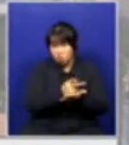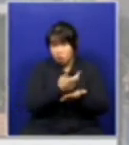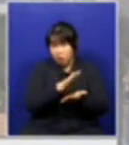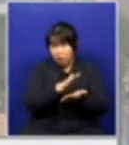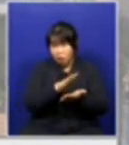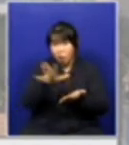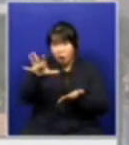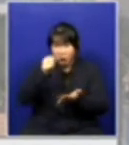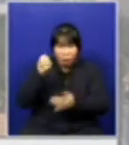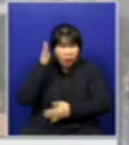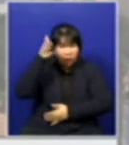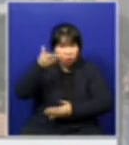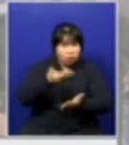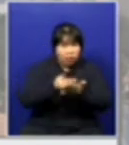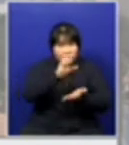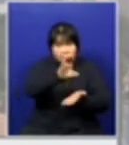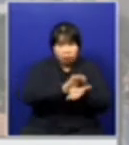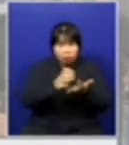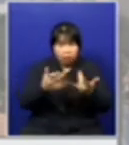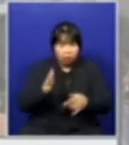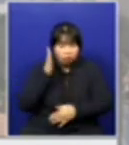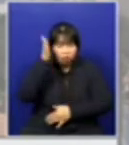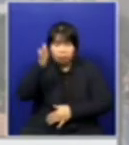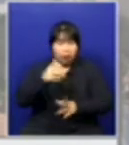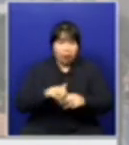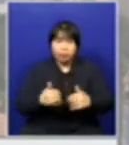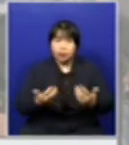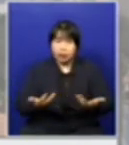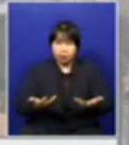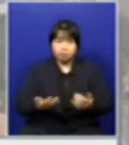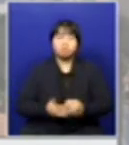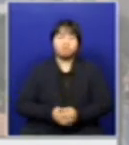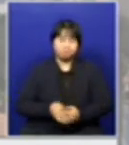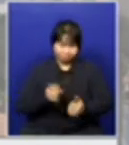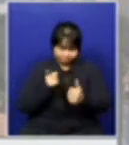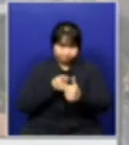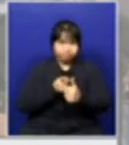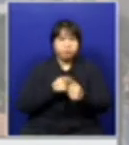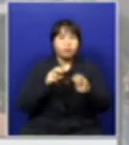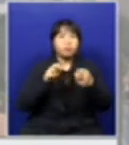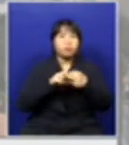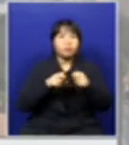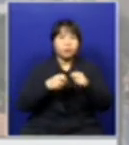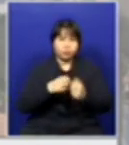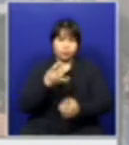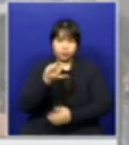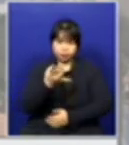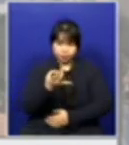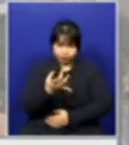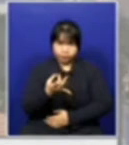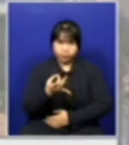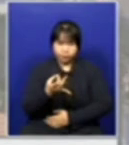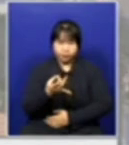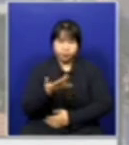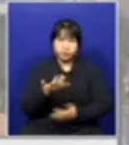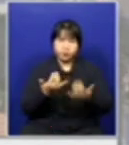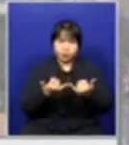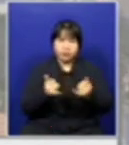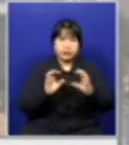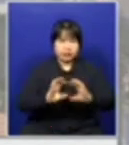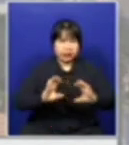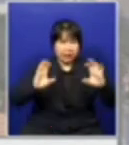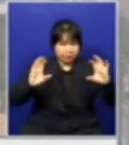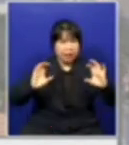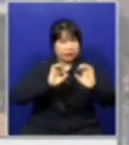ตจากคำถามข้อแรกนะคะปัญหาคืออะไรคำถามนี้รัฐบาลต้องตอบให้ชั